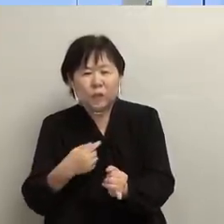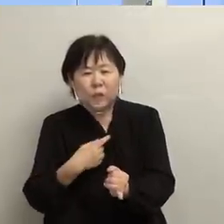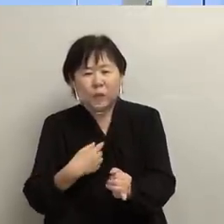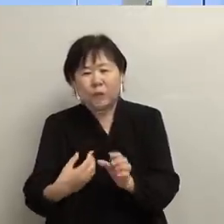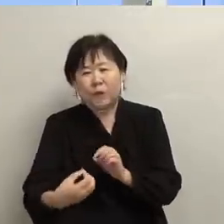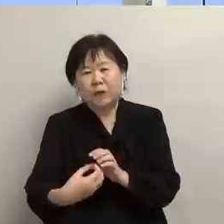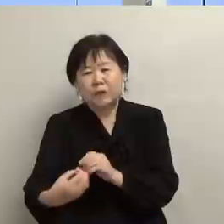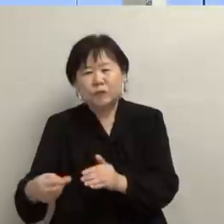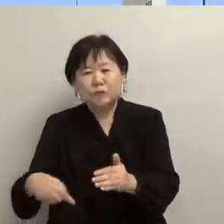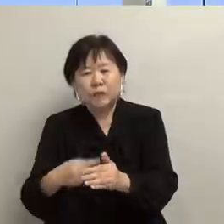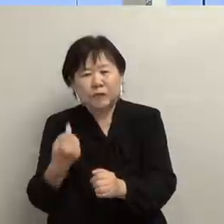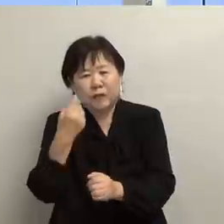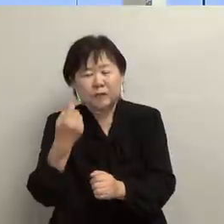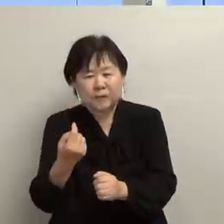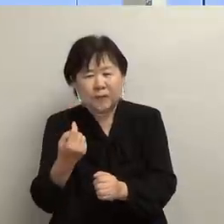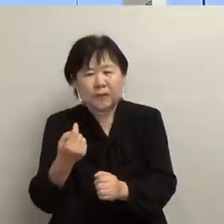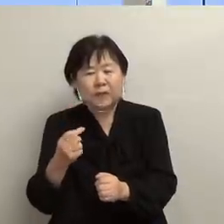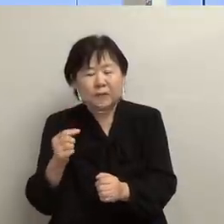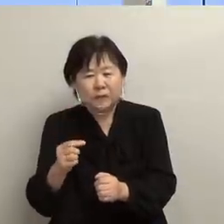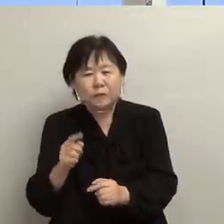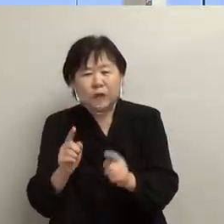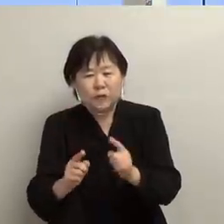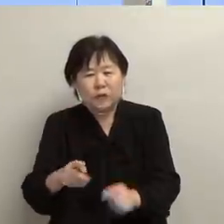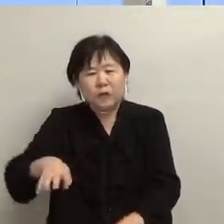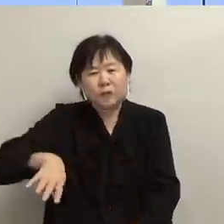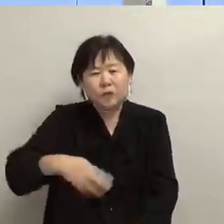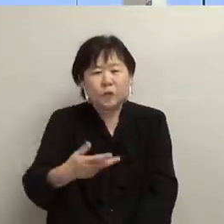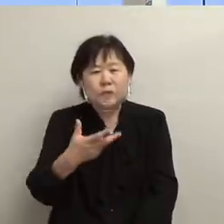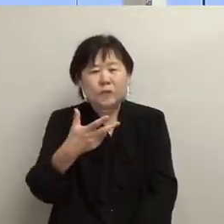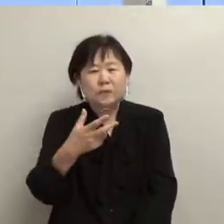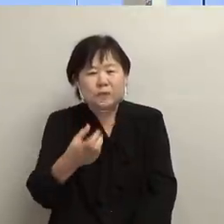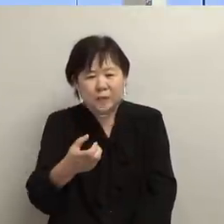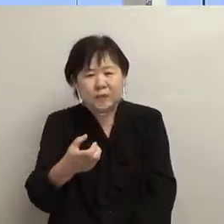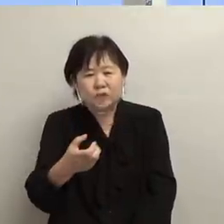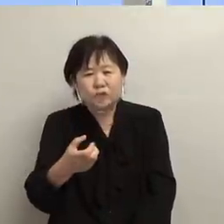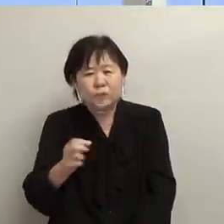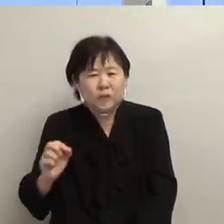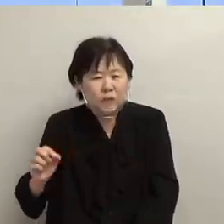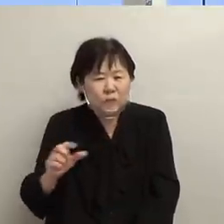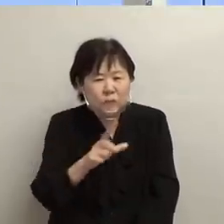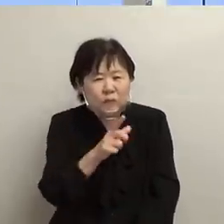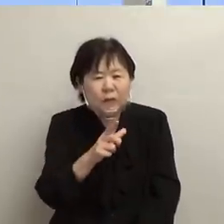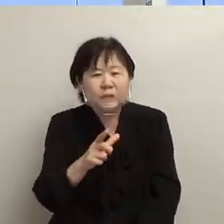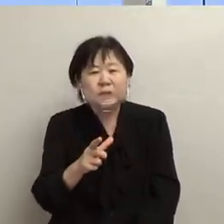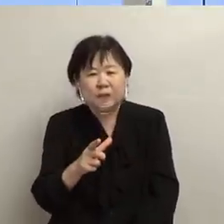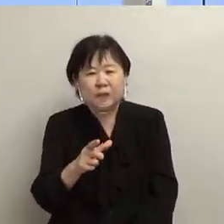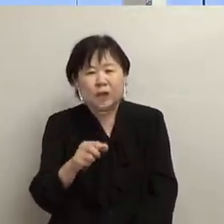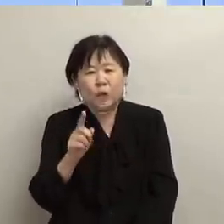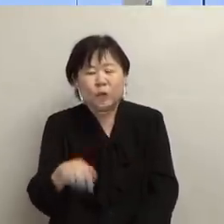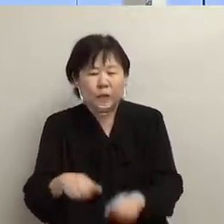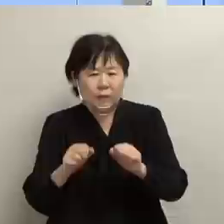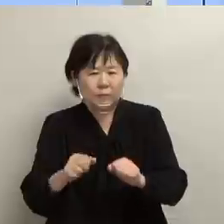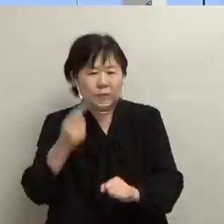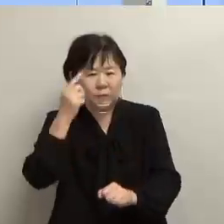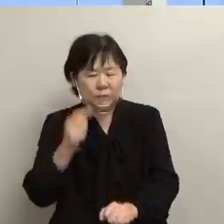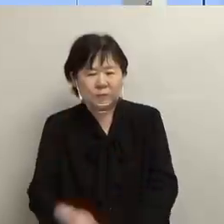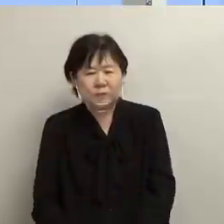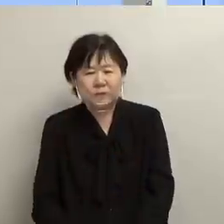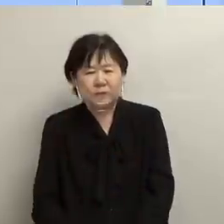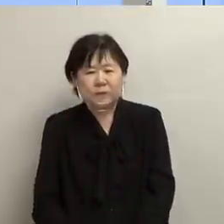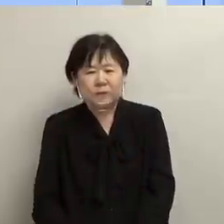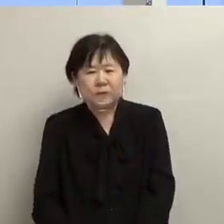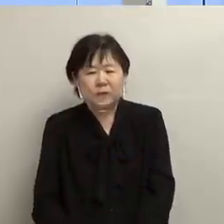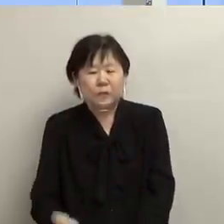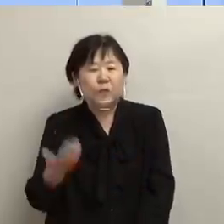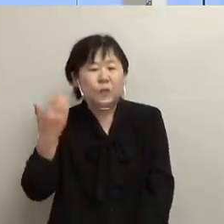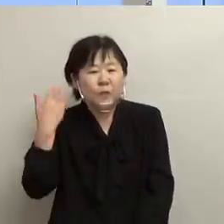てたんですけどその中でも470まで持ってきたとよがんばっていただいたなと思うんですねただこの過去の記者会見でも何